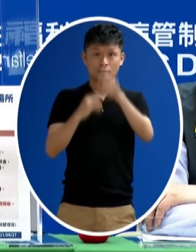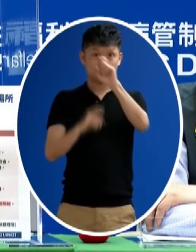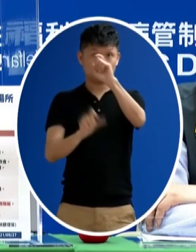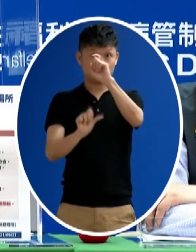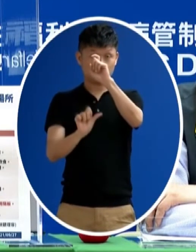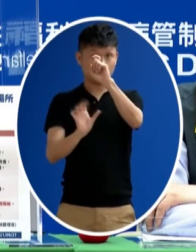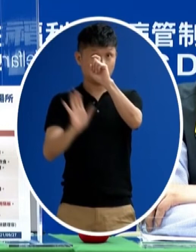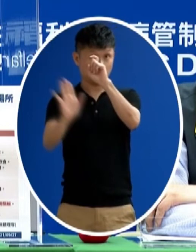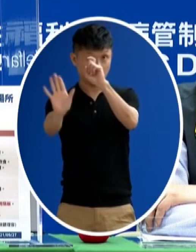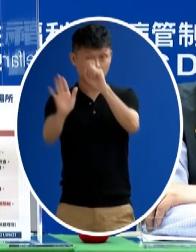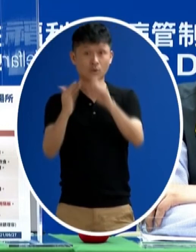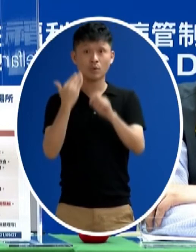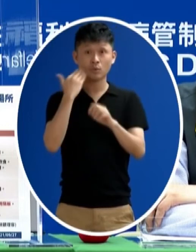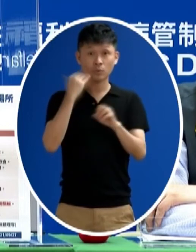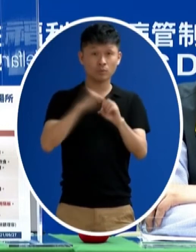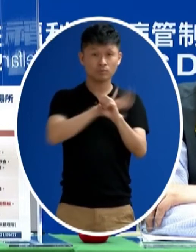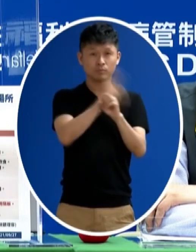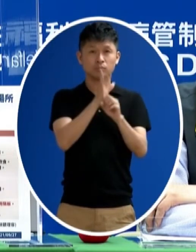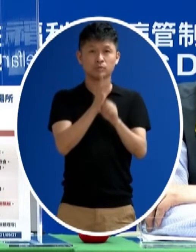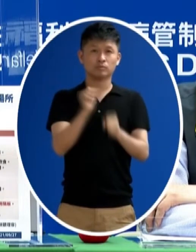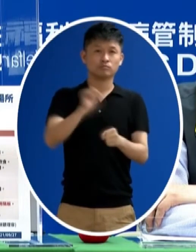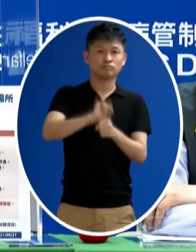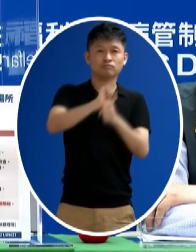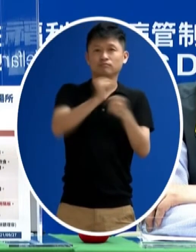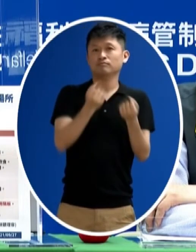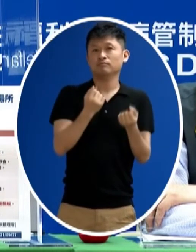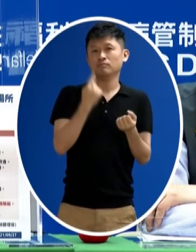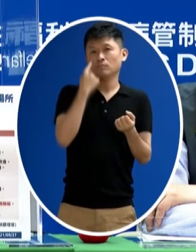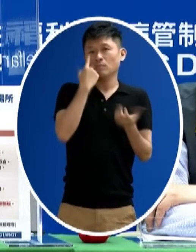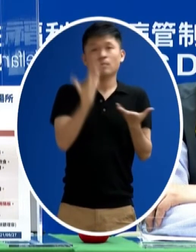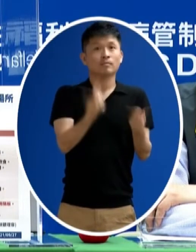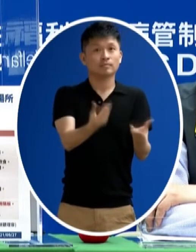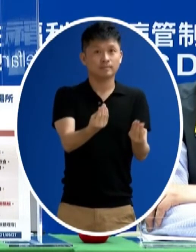起，如果疫情稳定，那我们规划